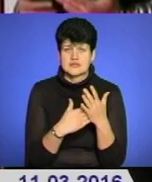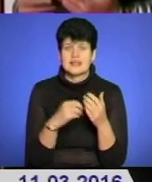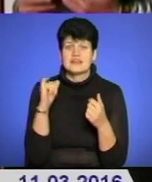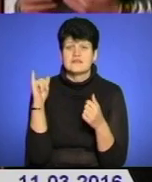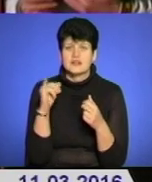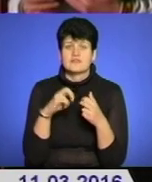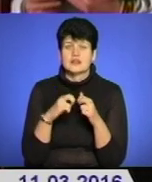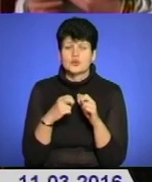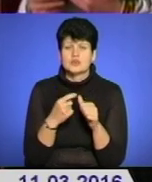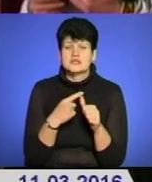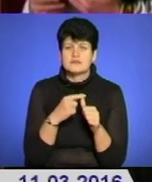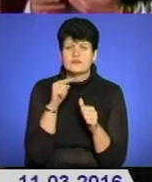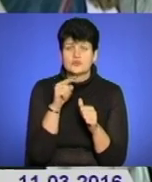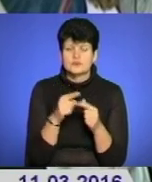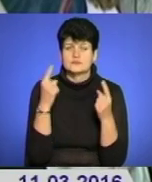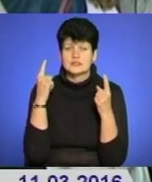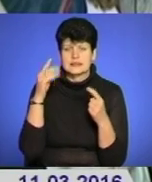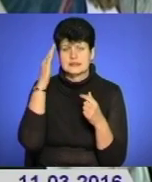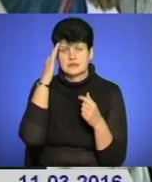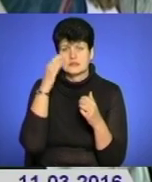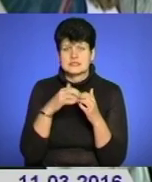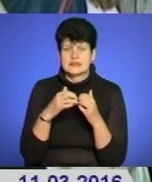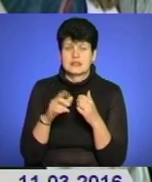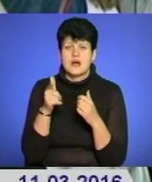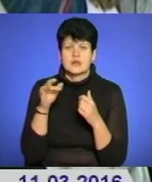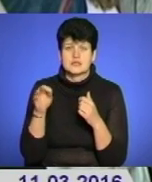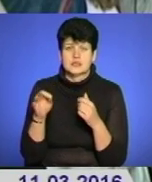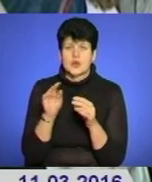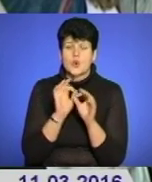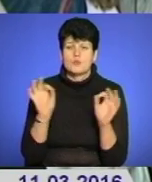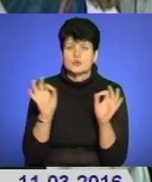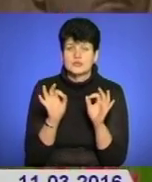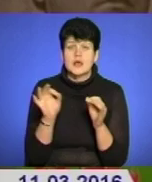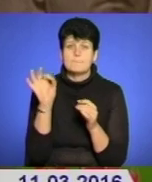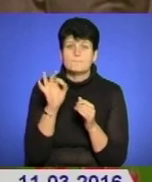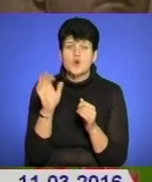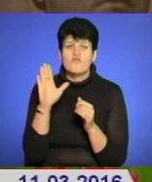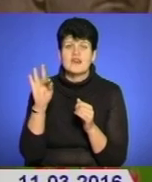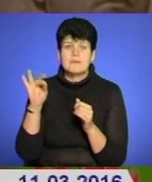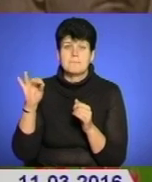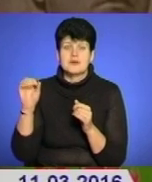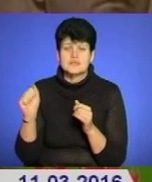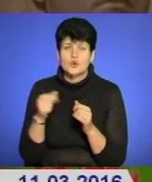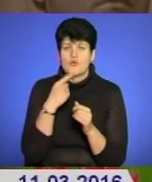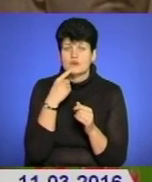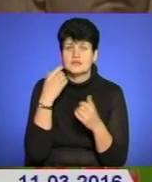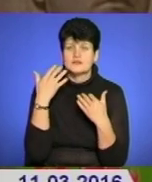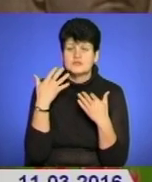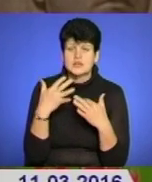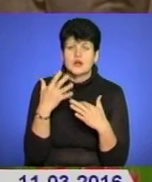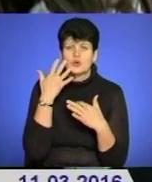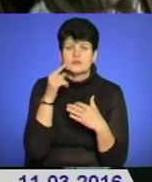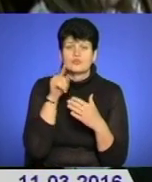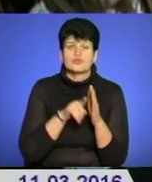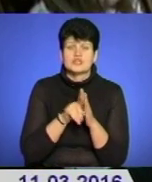Франко називав його найзначнішим талантом серед галицьких композиторів. Однак про Вербицького як професіонала заговорили, коли він почав